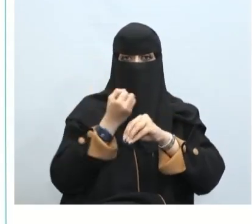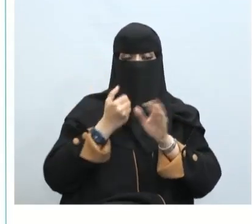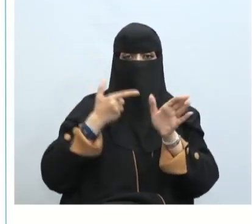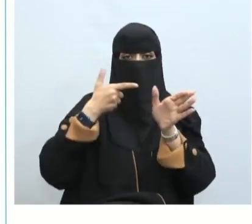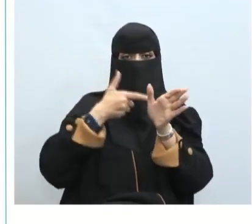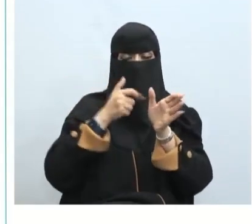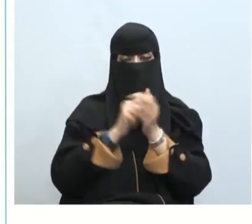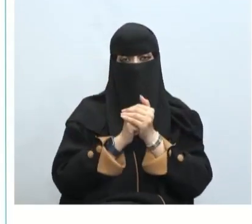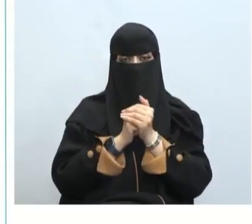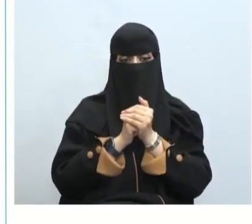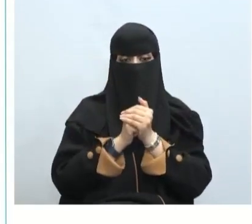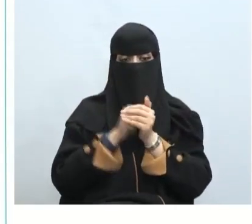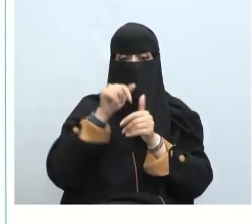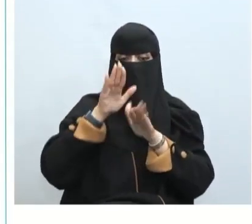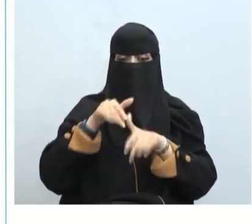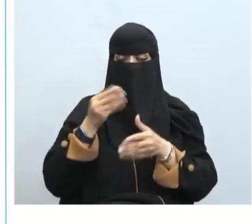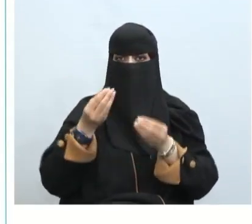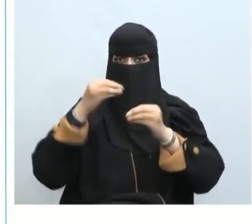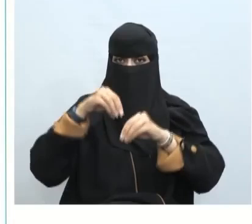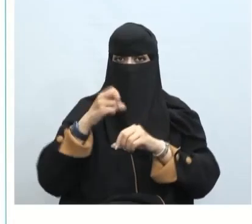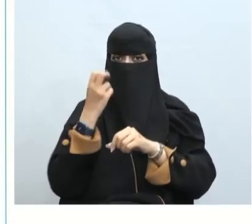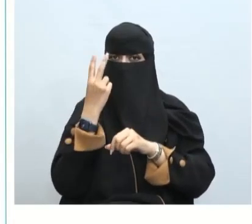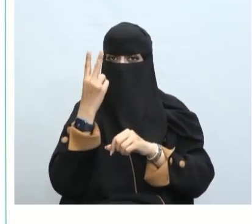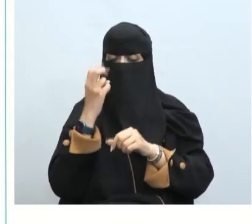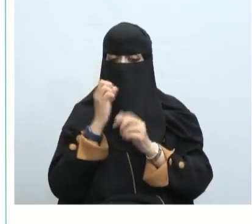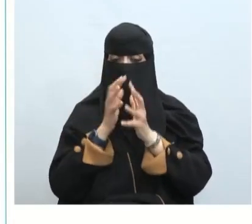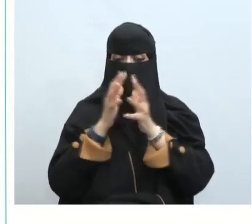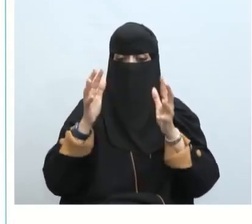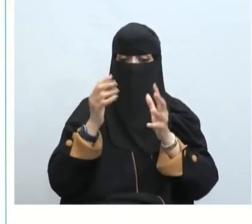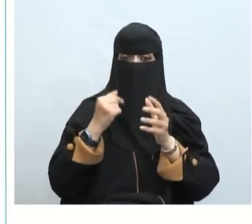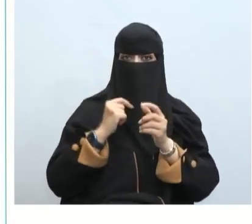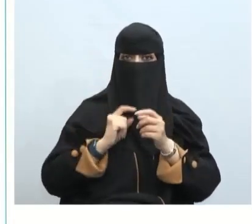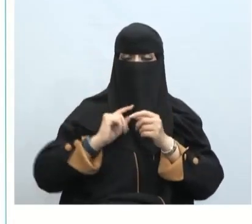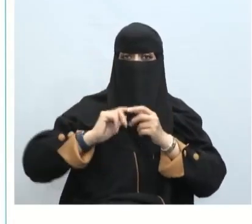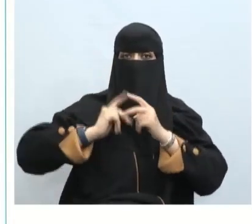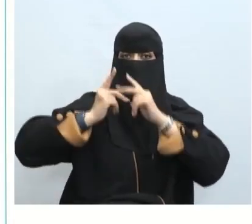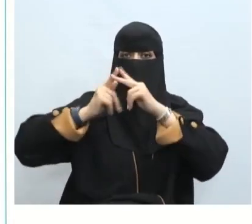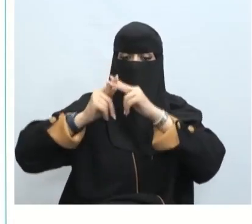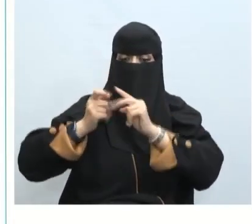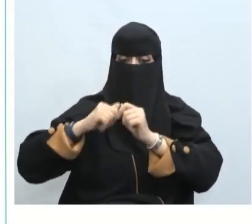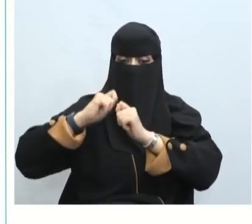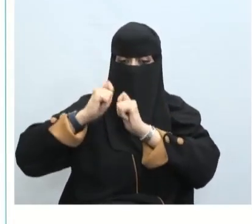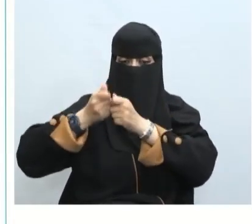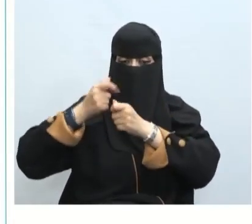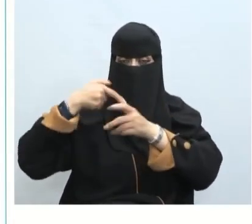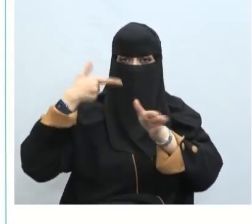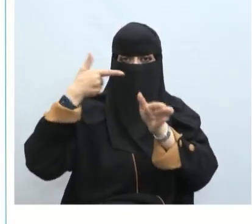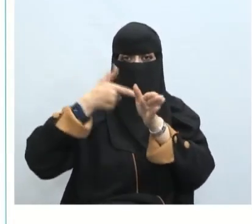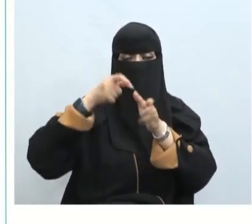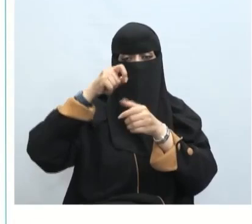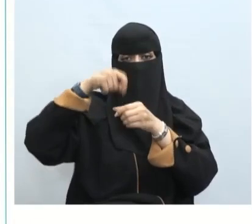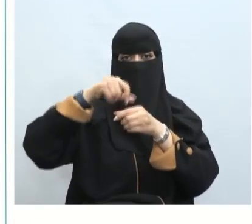الاحتياطي النفطي ثاني دوله في تملك الاحتياطي النفطي وتعد ايضا